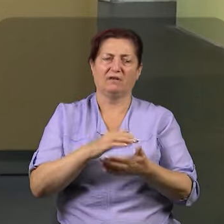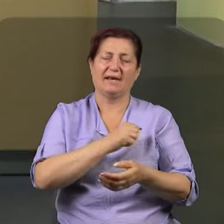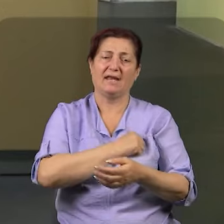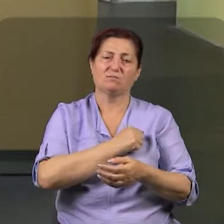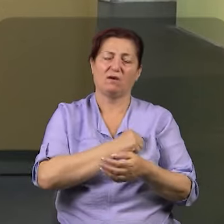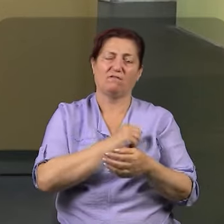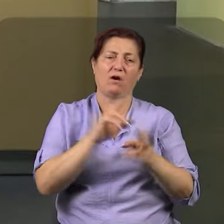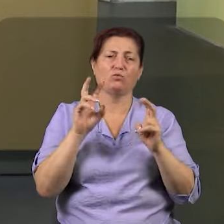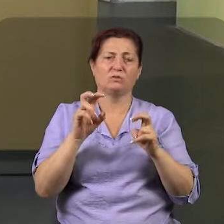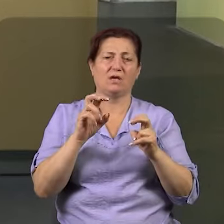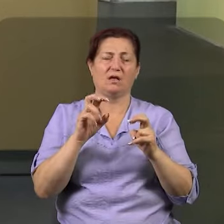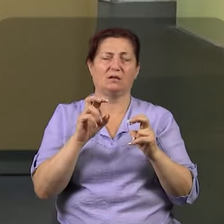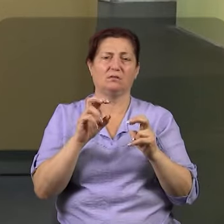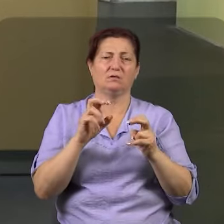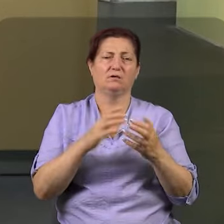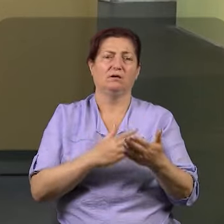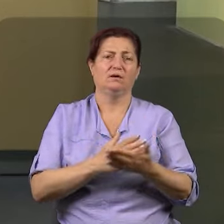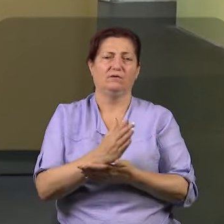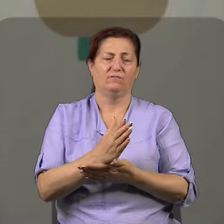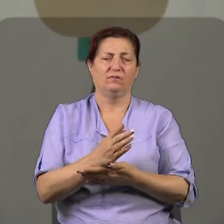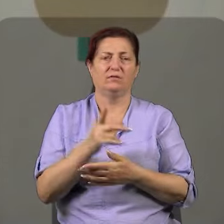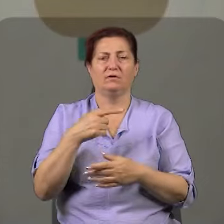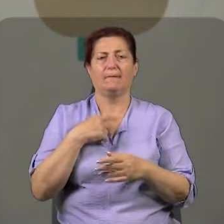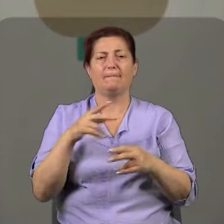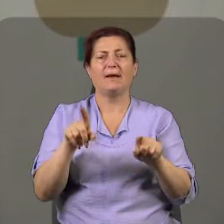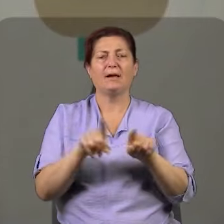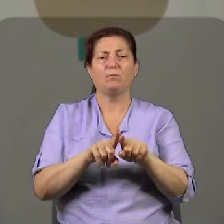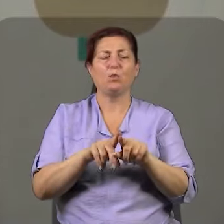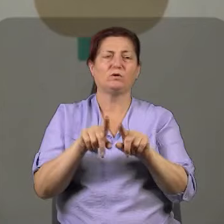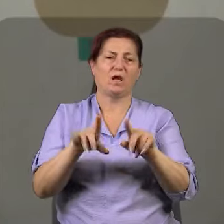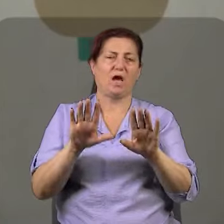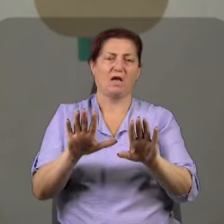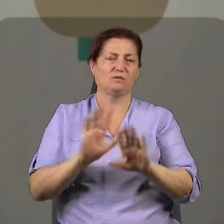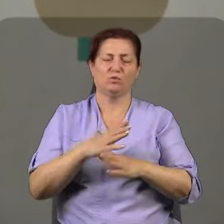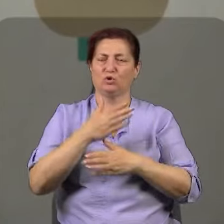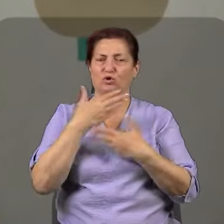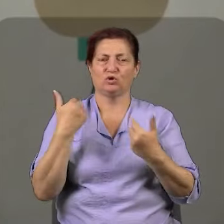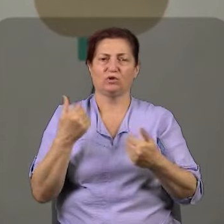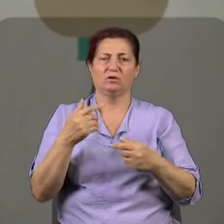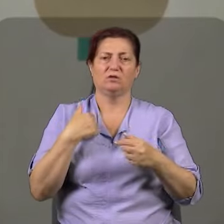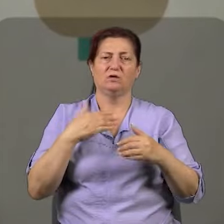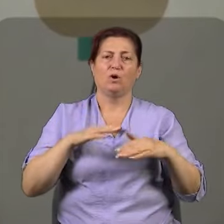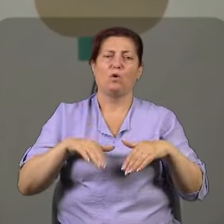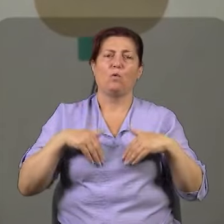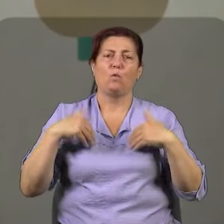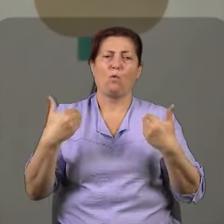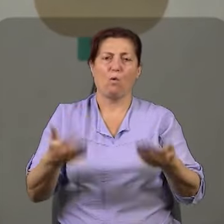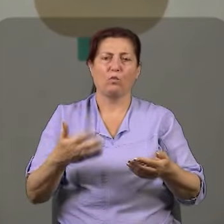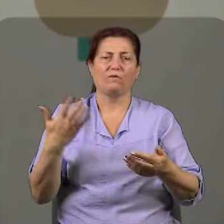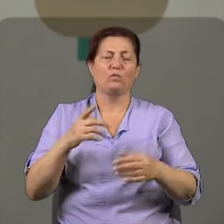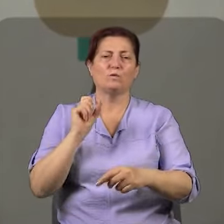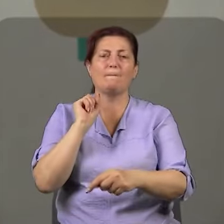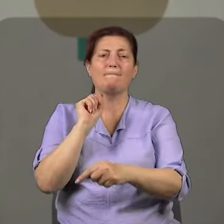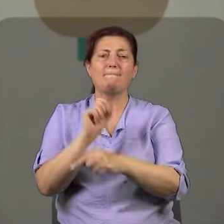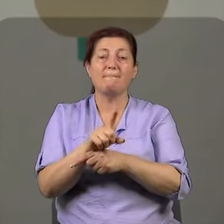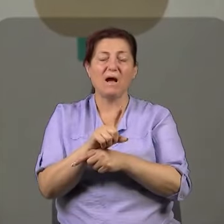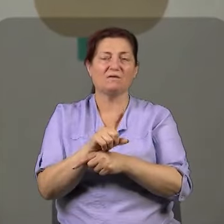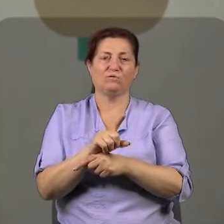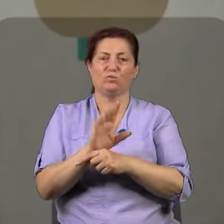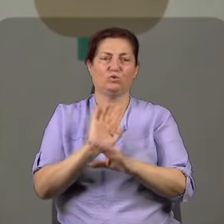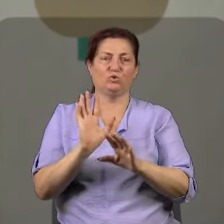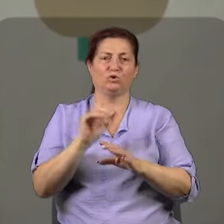վրա։ Մեր մոտ այդպեսի հանձնարարական դեռ չի եղել։ Հիմա, բայց այս խորհուրդը ինքը ոնց որ պատվիրատու մարմին չի ամեն